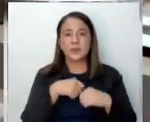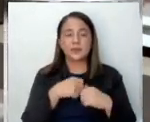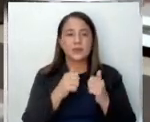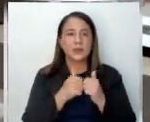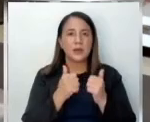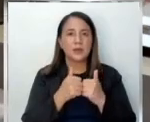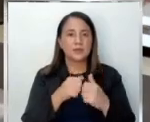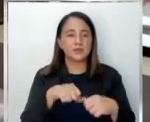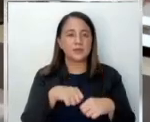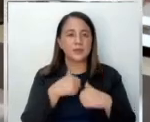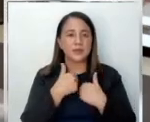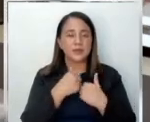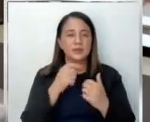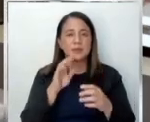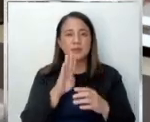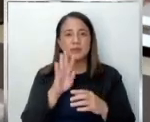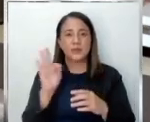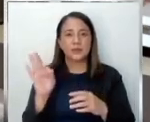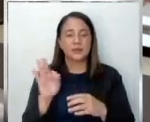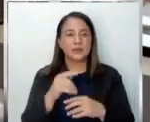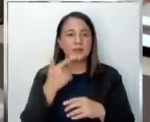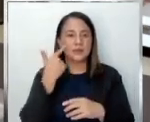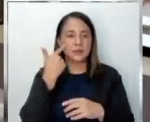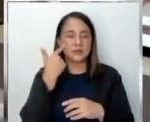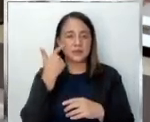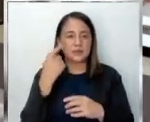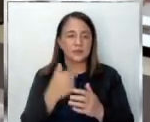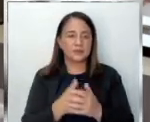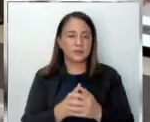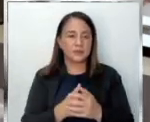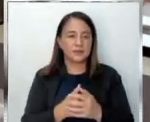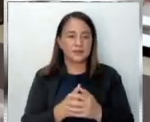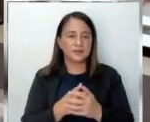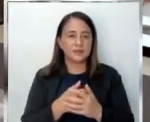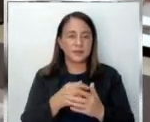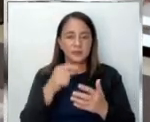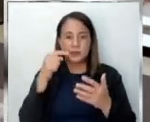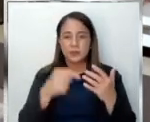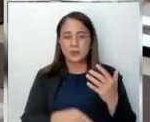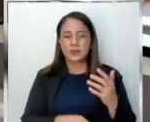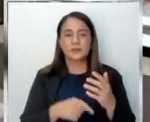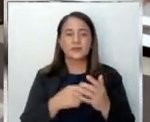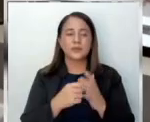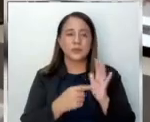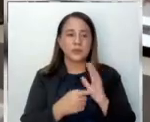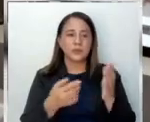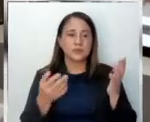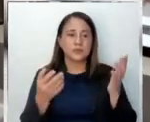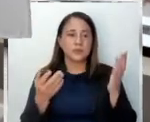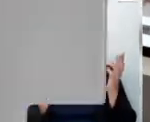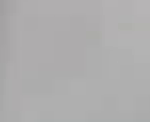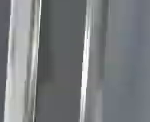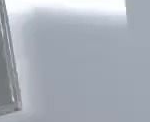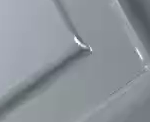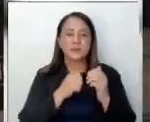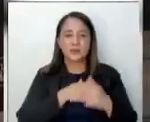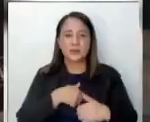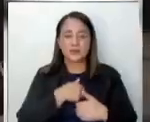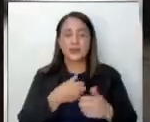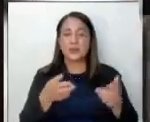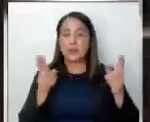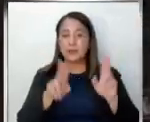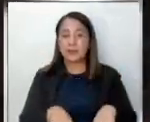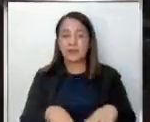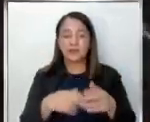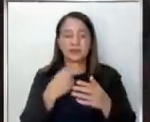sa boyfriend na si Jerry Gonzalez. Yan at iba pang showbiz happenings, ichichika ni Nelson Canlas.